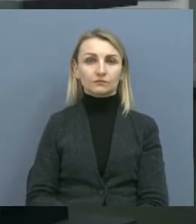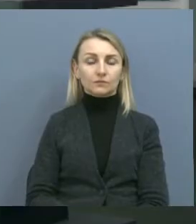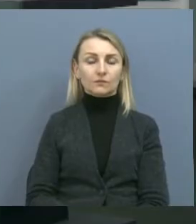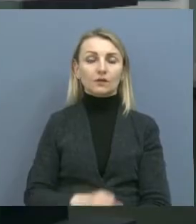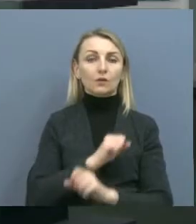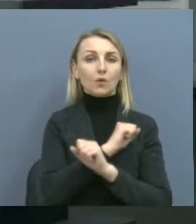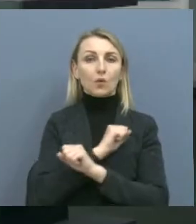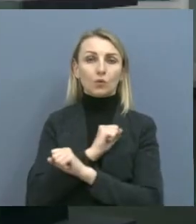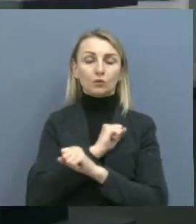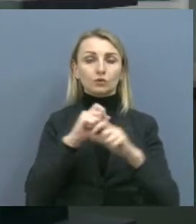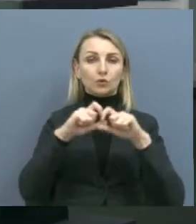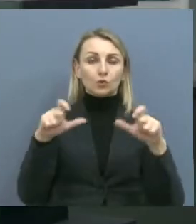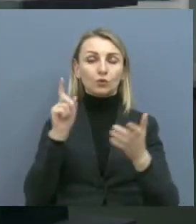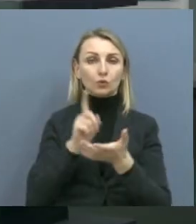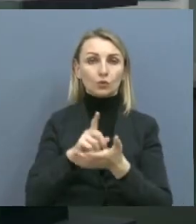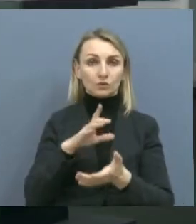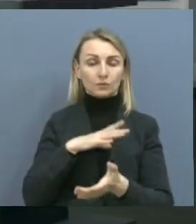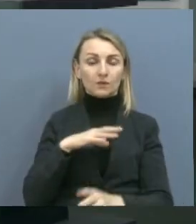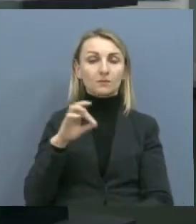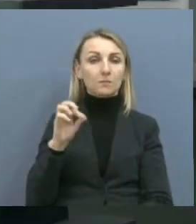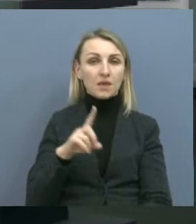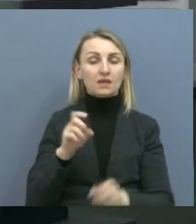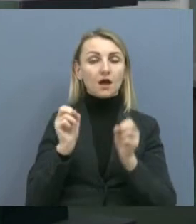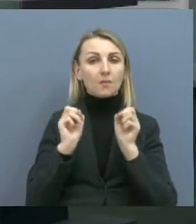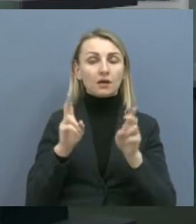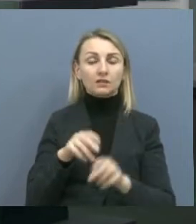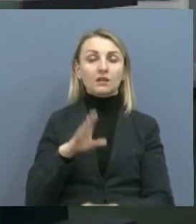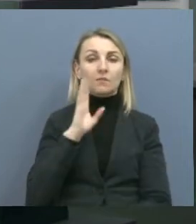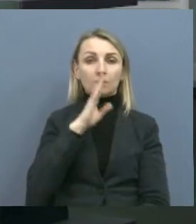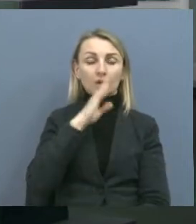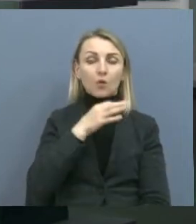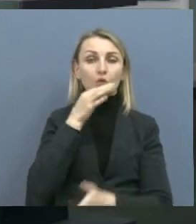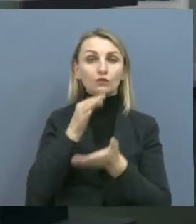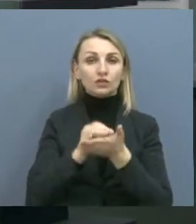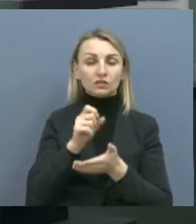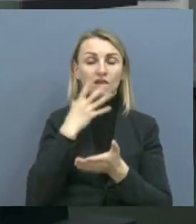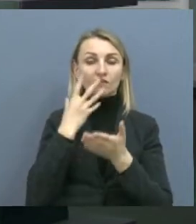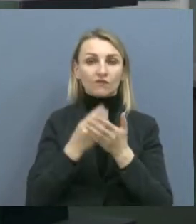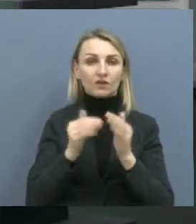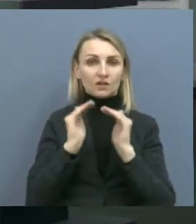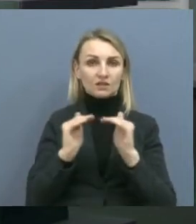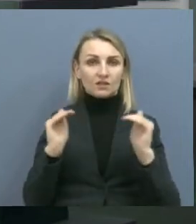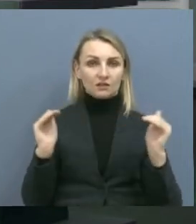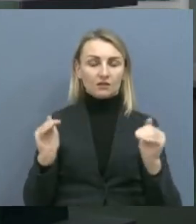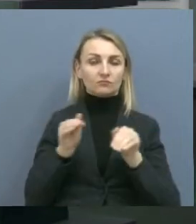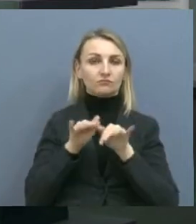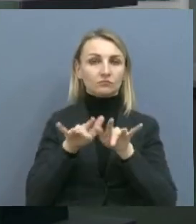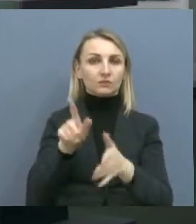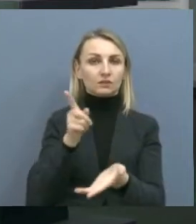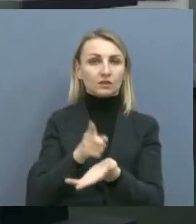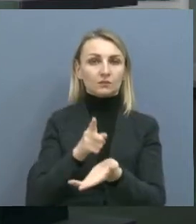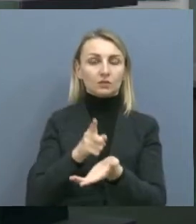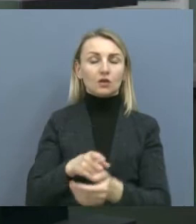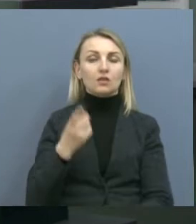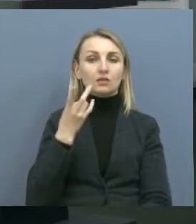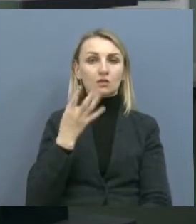Отдых школьников должен быть безопасен. Родители отвечают за изоляцию своих детей от общественных мест. Однако подростки проводят